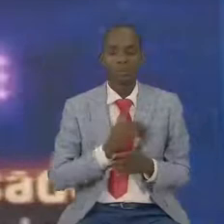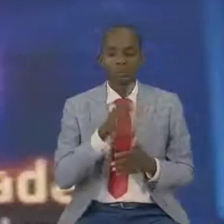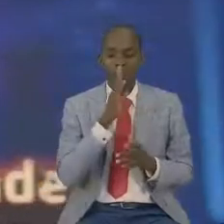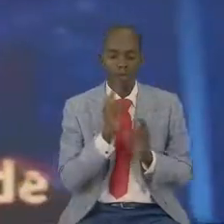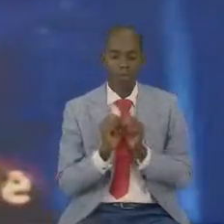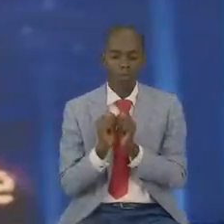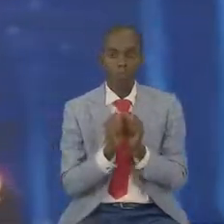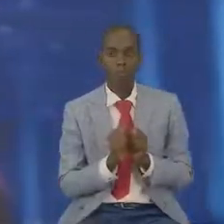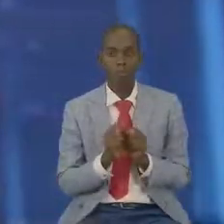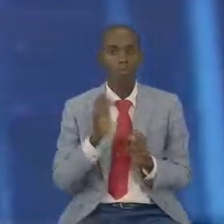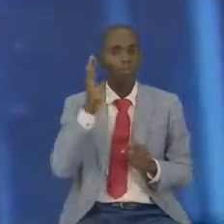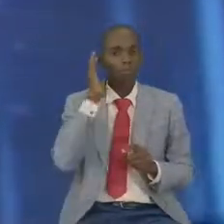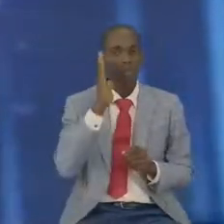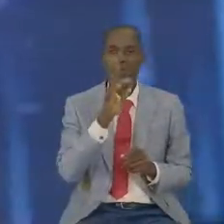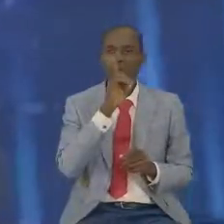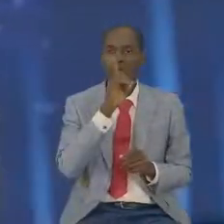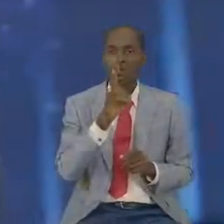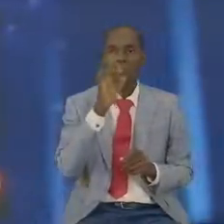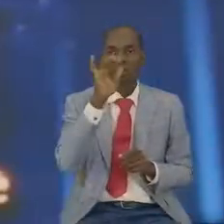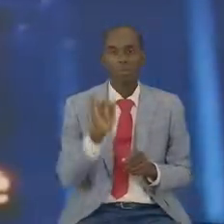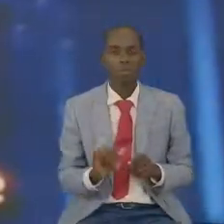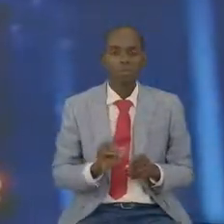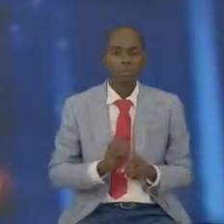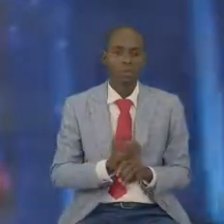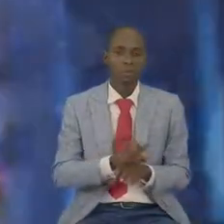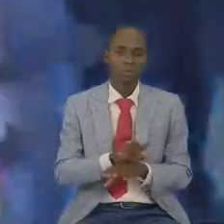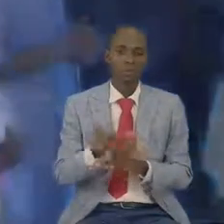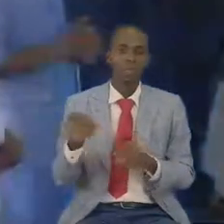Je prie que notre rassemblement impacte chaque vie.